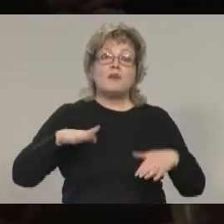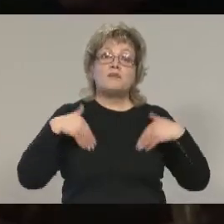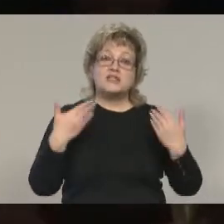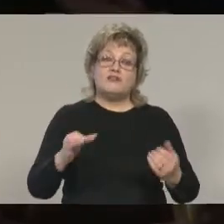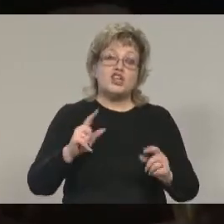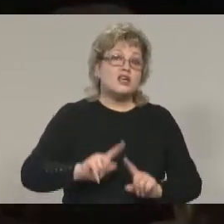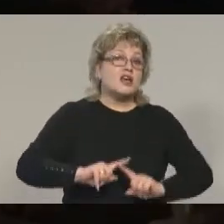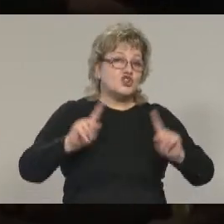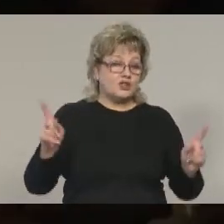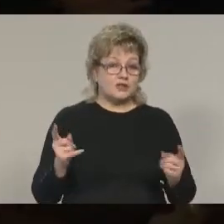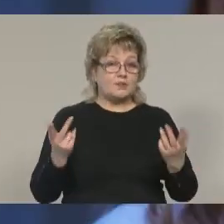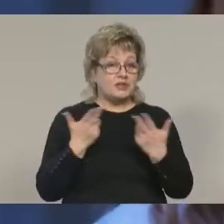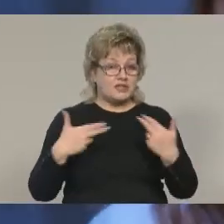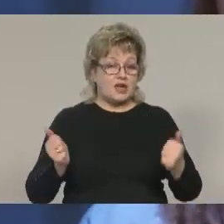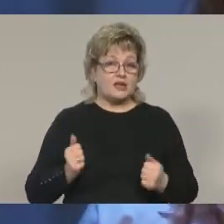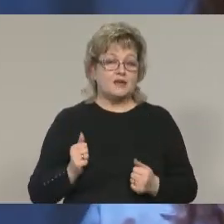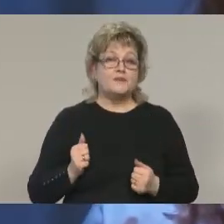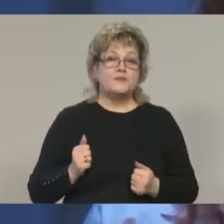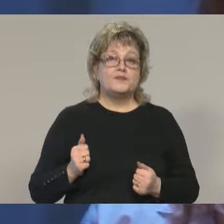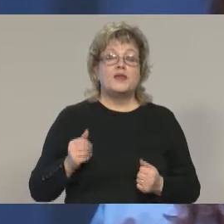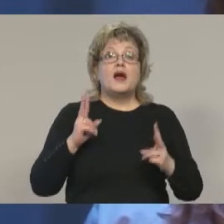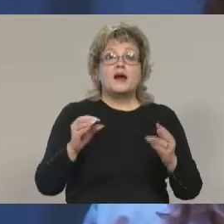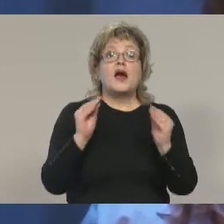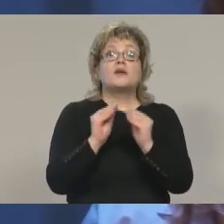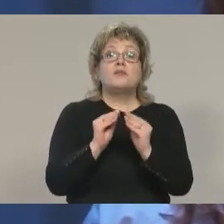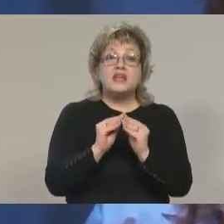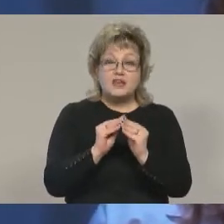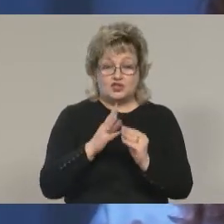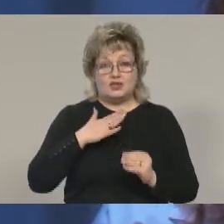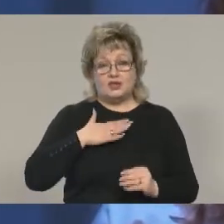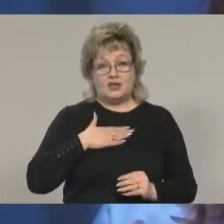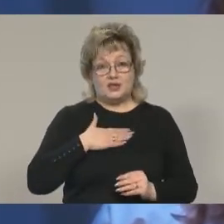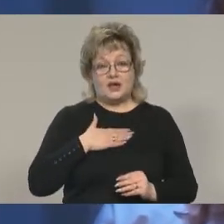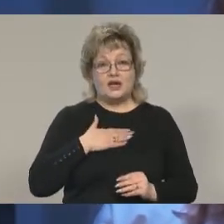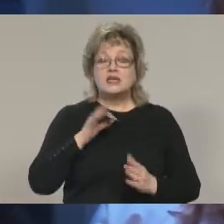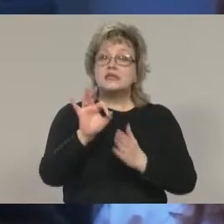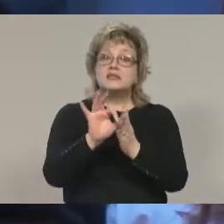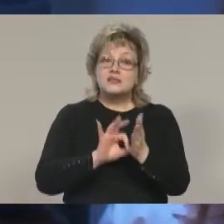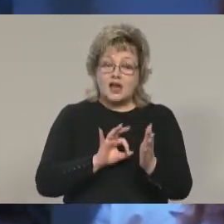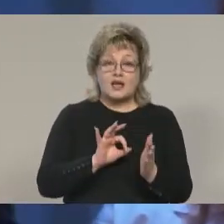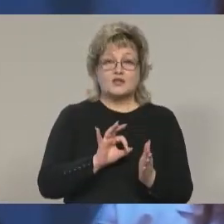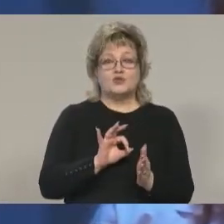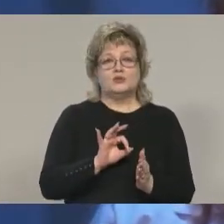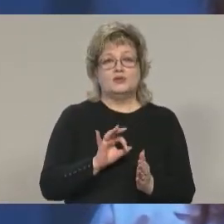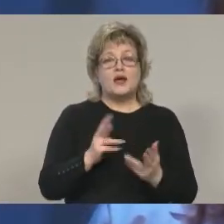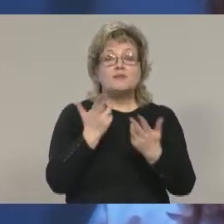и неожиданных признаний. Как и прежде, я сразу же признаюсь вам в